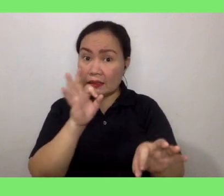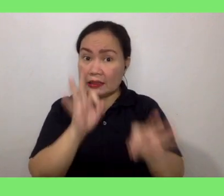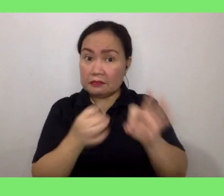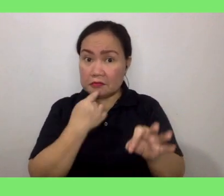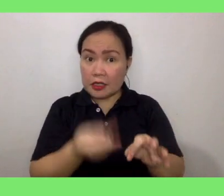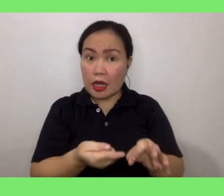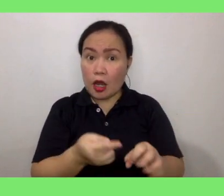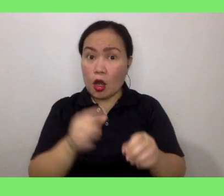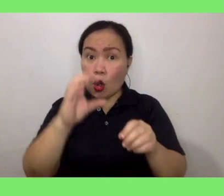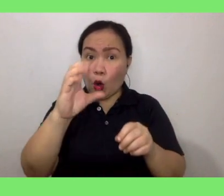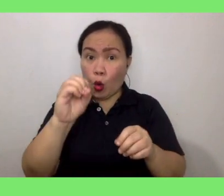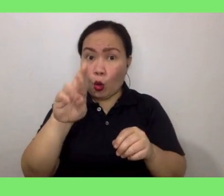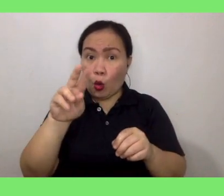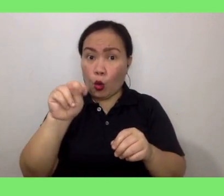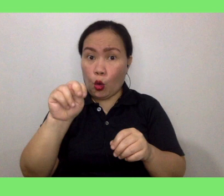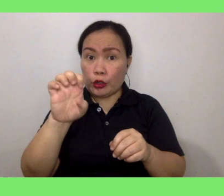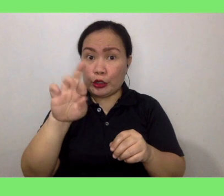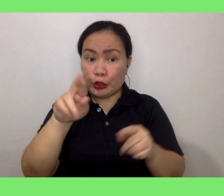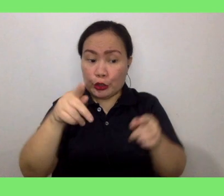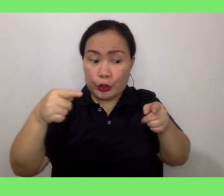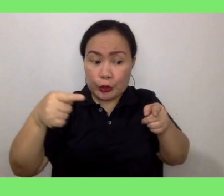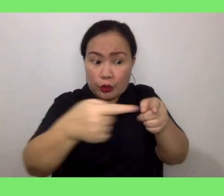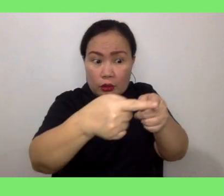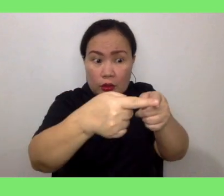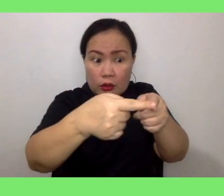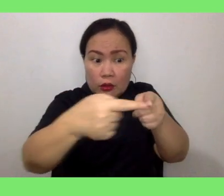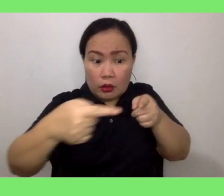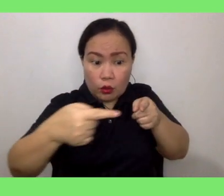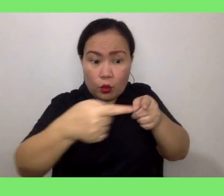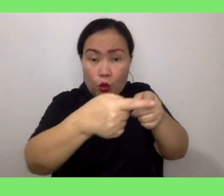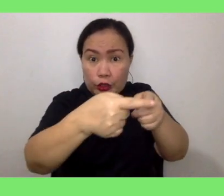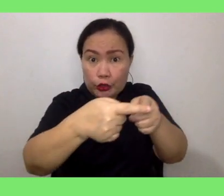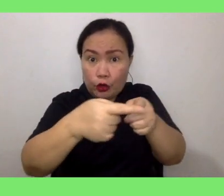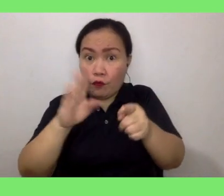corner of a box, that is a point. Okay?